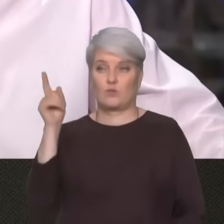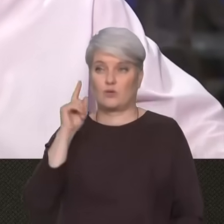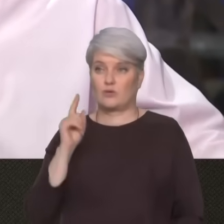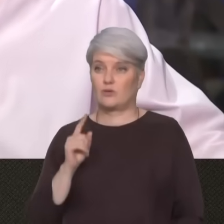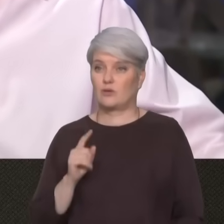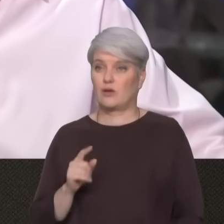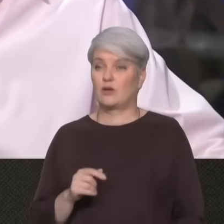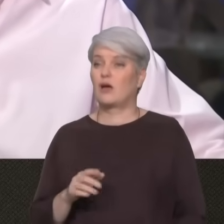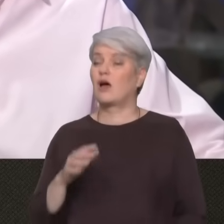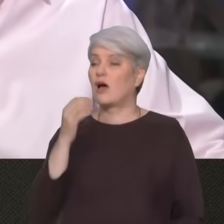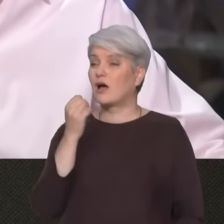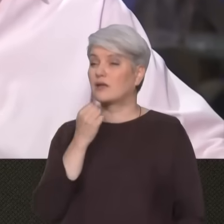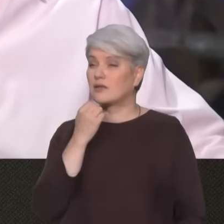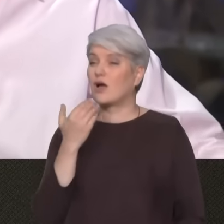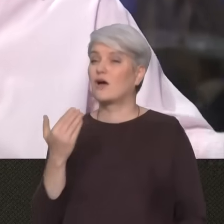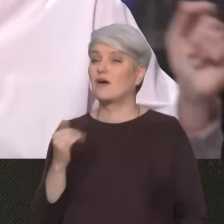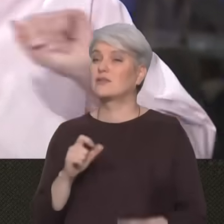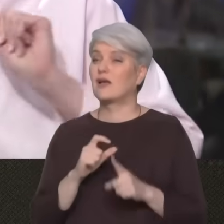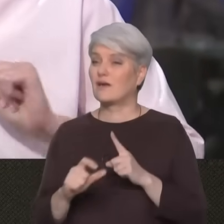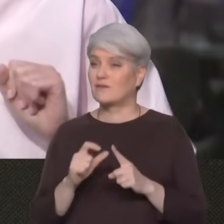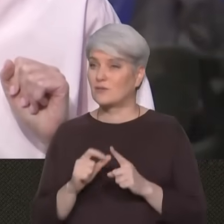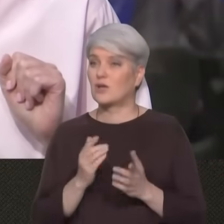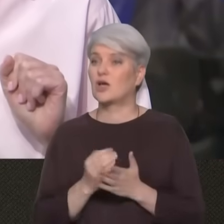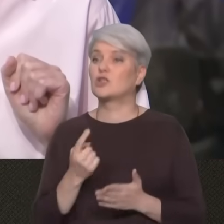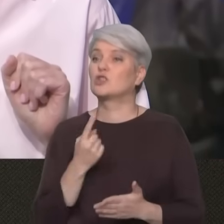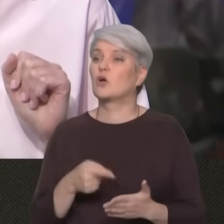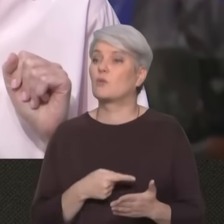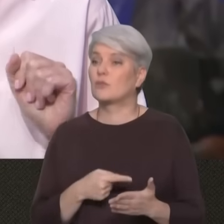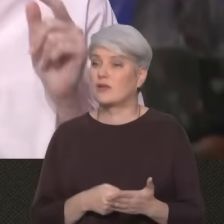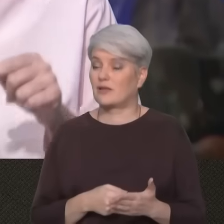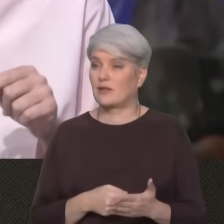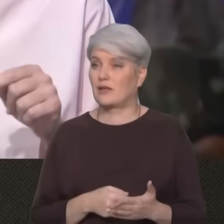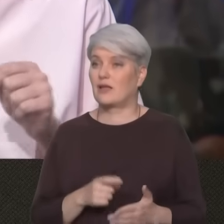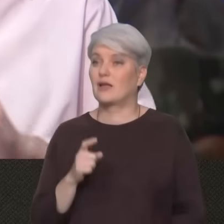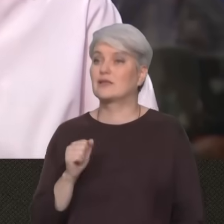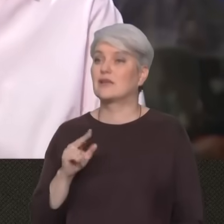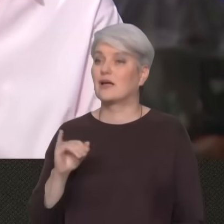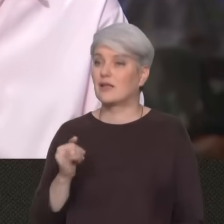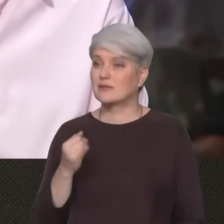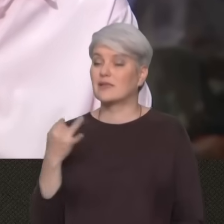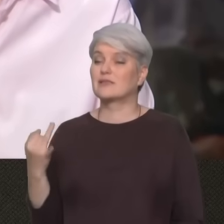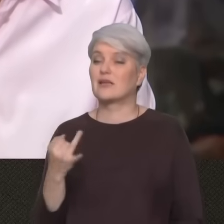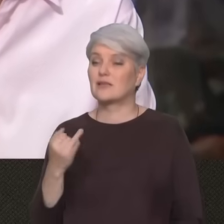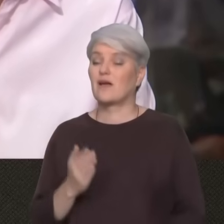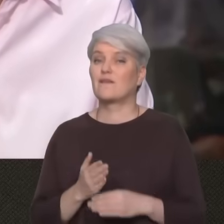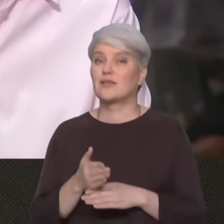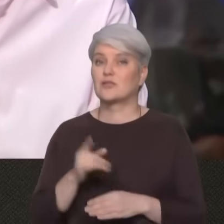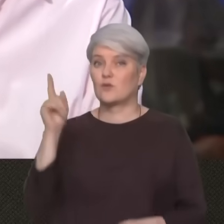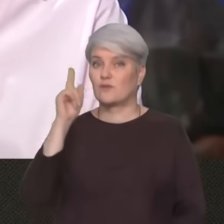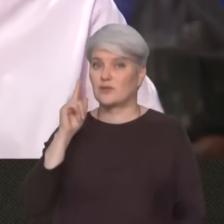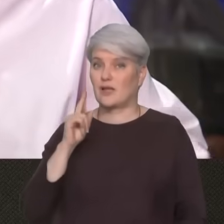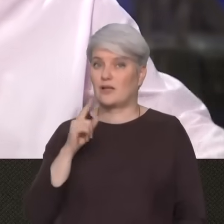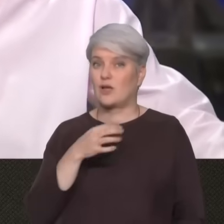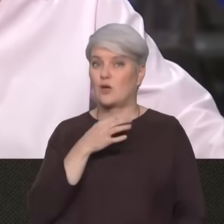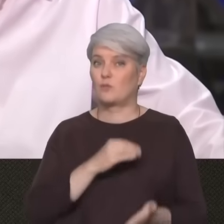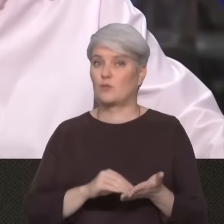Пане Євгене, дякую вам за цю відповідь. Так. Маємо ще одне до вас питання. Володимир Зеленський зацікавлений у візиті до Ізраїлю. Про це